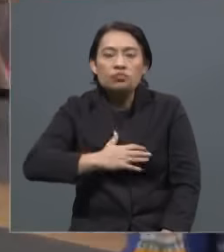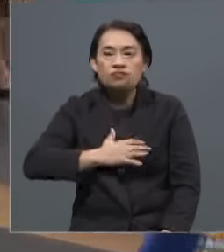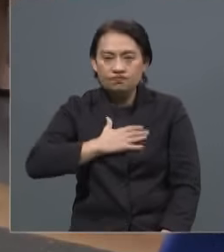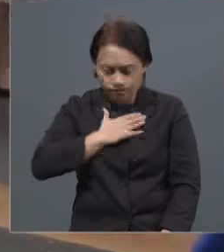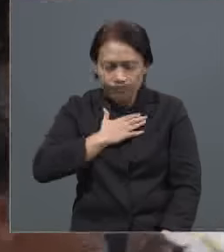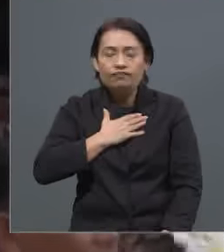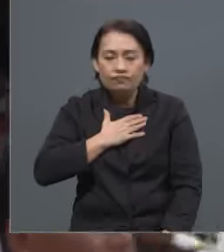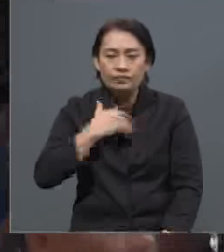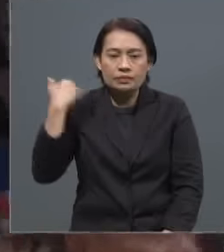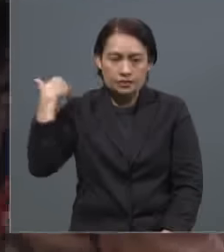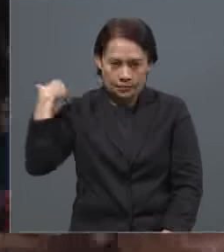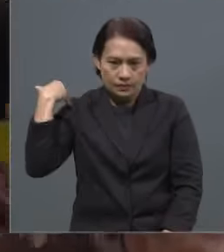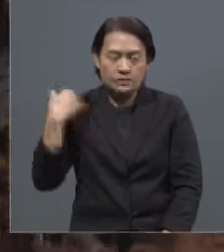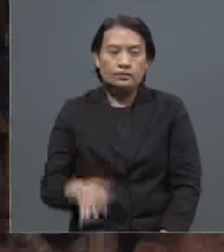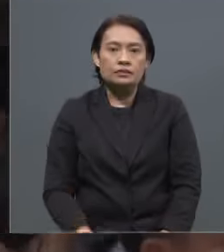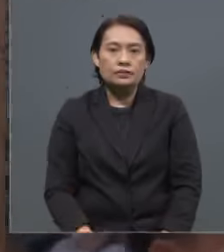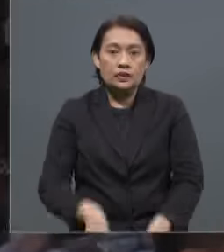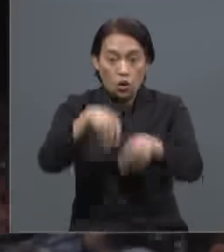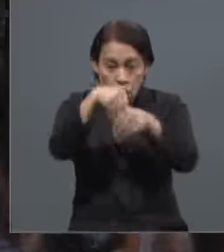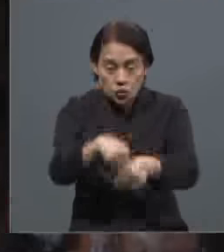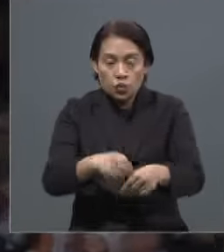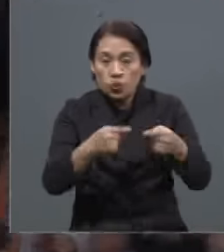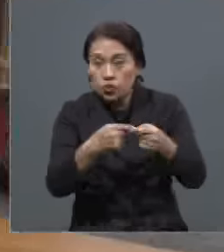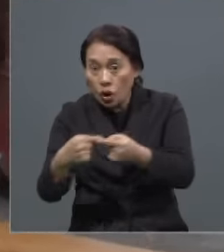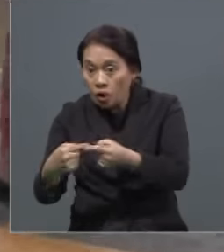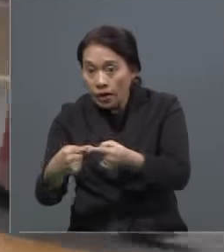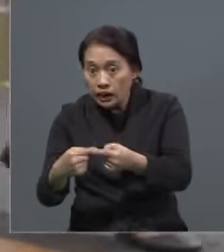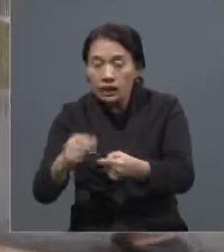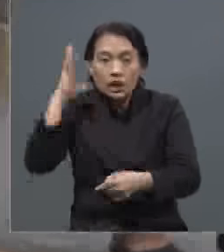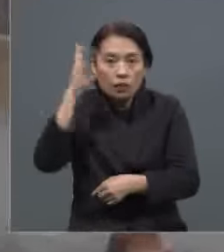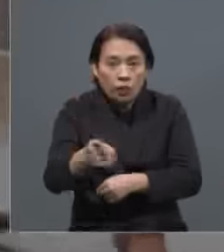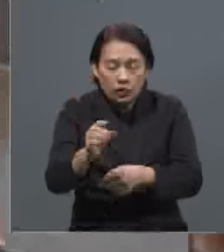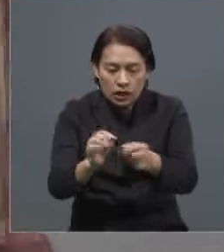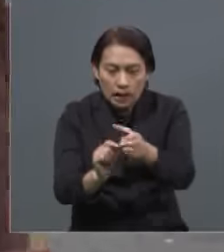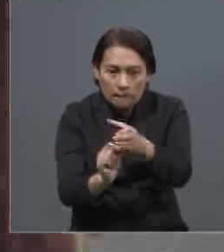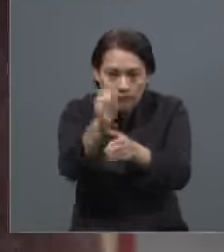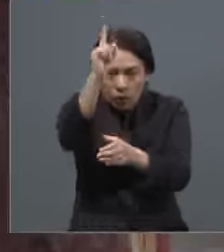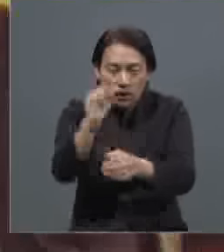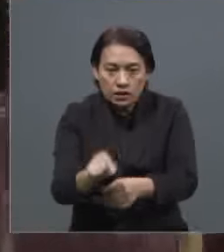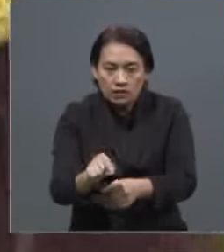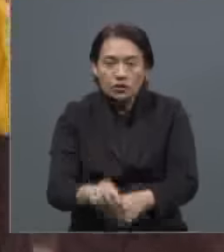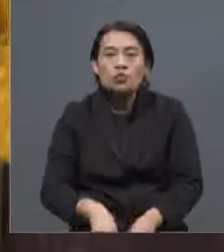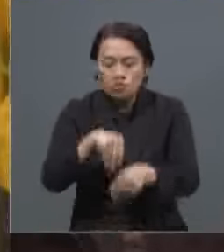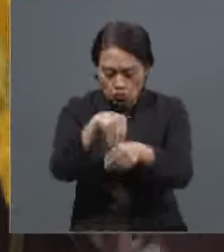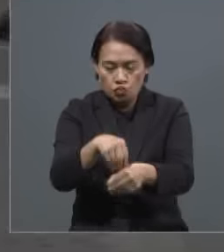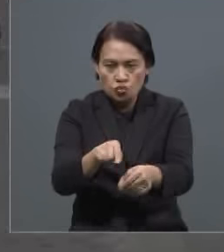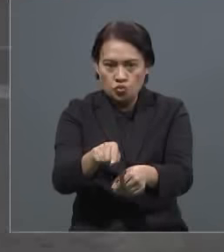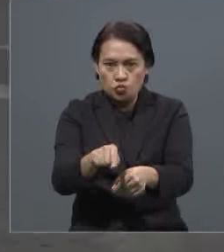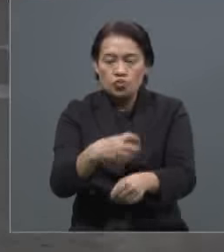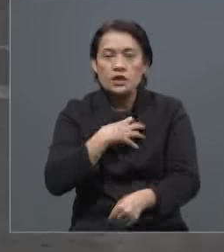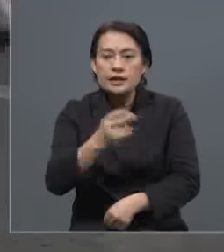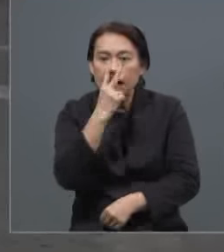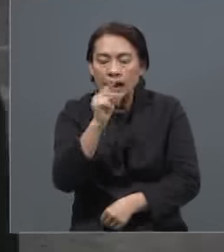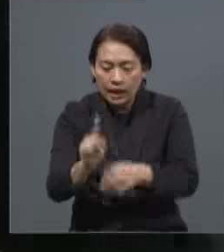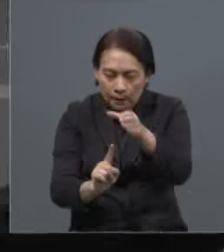ครับ อันนี้คุณพ่อจะอยู่ถึงวันจุดเลยไหมครับ วันจุดพรุ่งนี้อยู่ต้องการเห็นบั้งไฟ